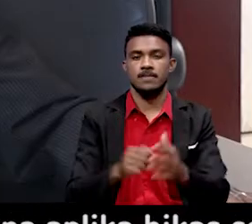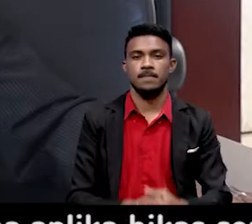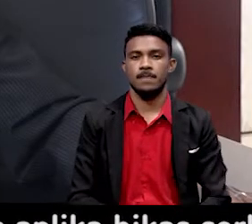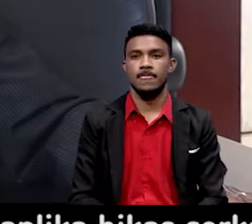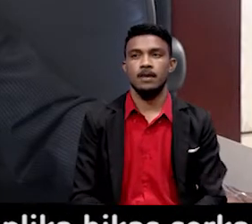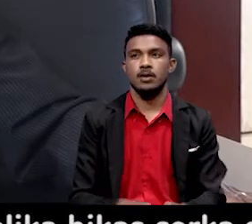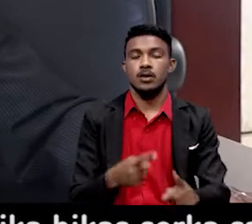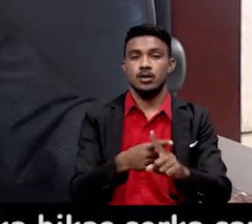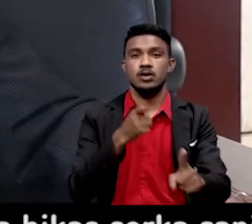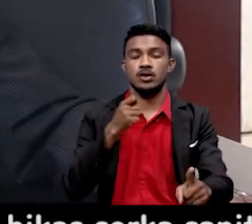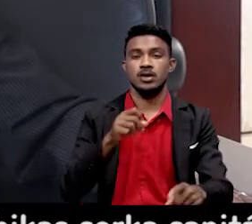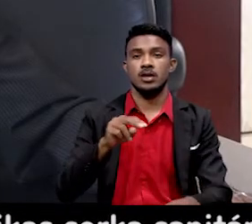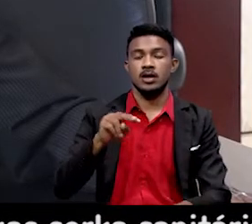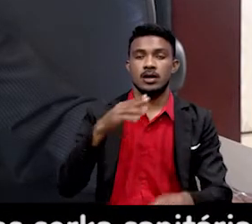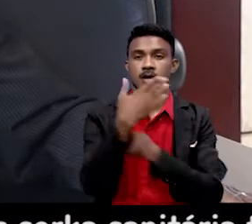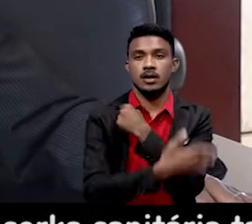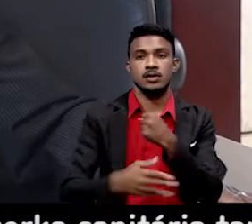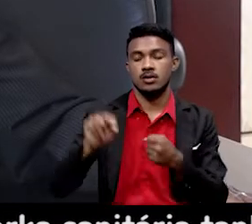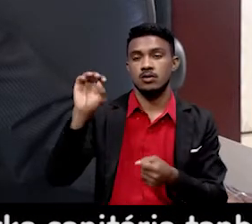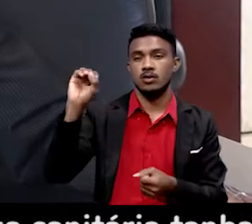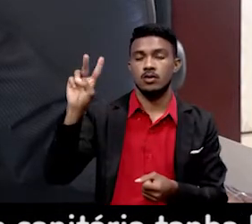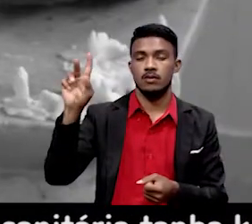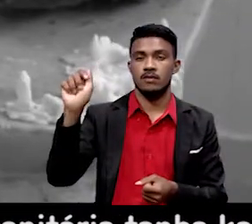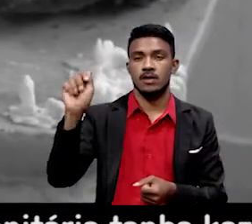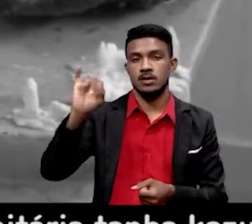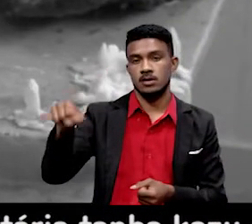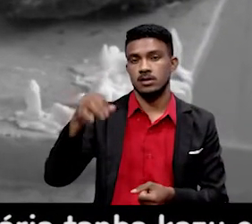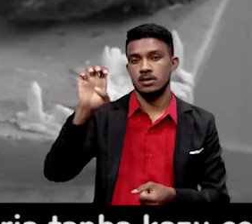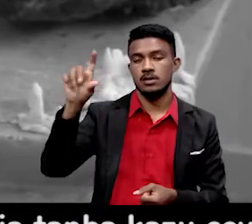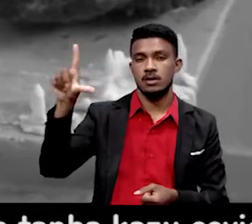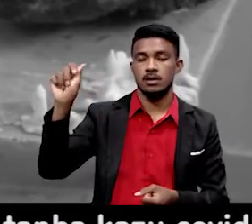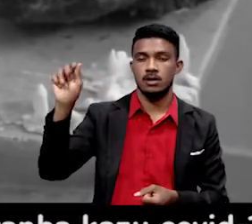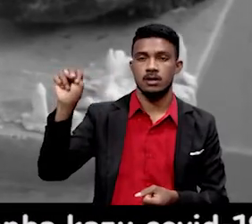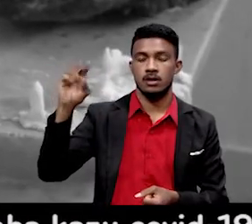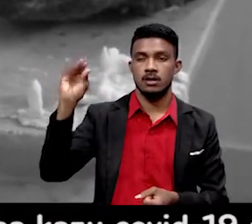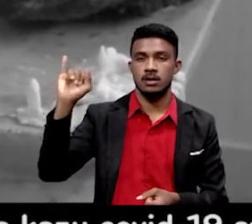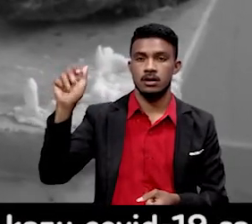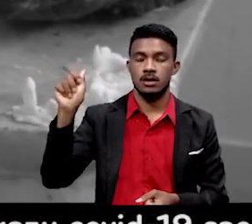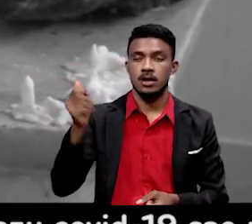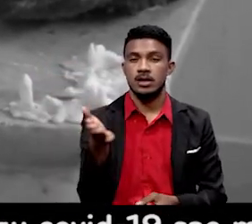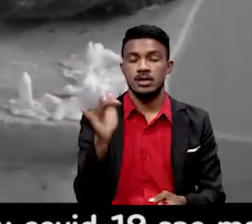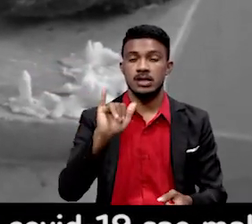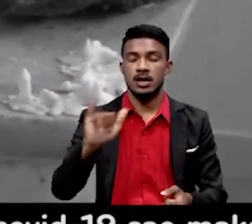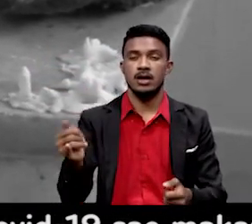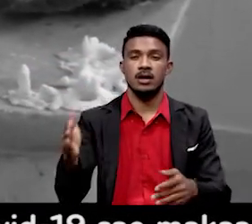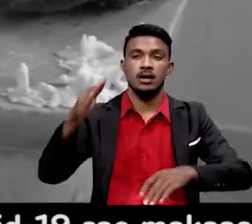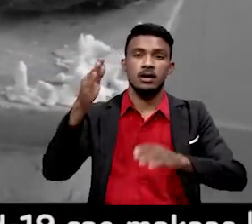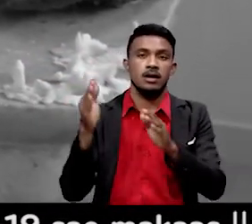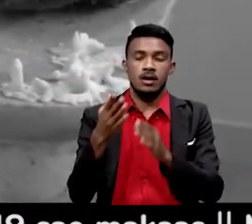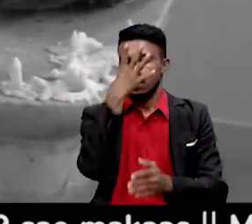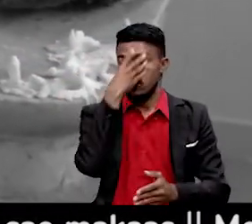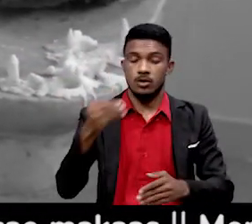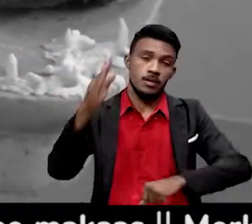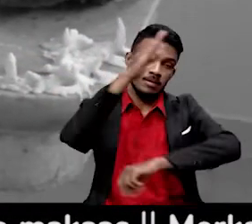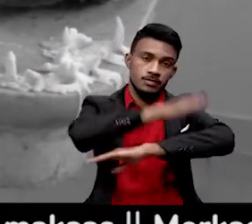husi Nova Zelanda, Kamal. Unik nia mak sirah toba keta kela iha mezaleteng, restu